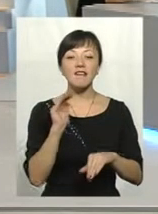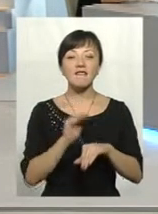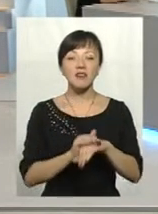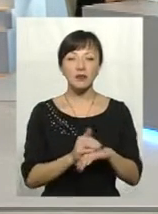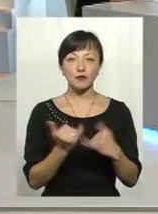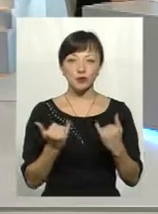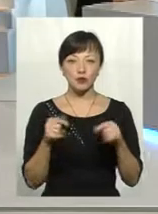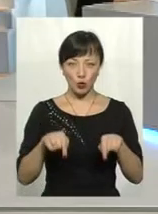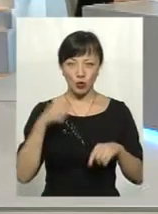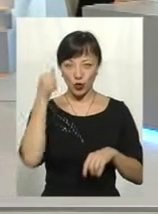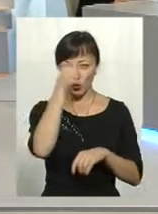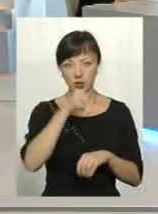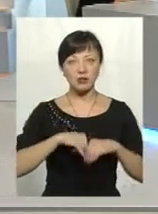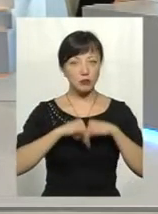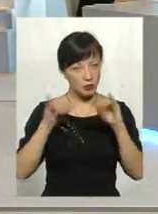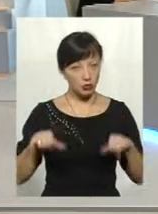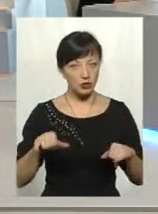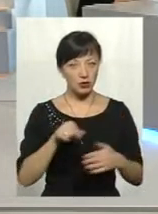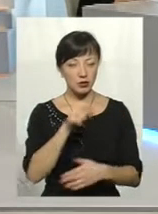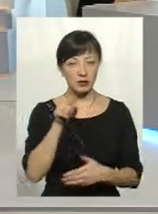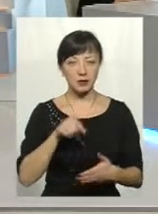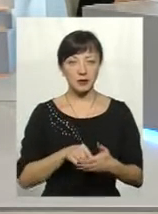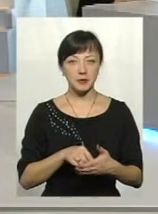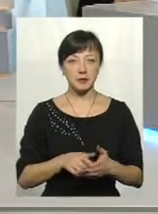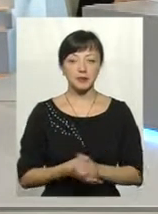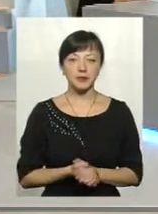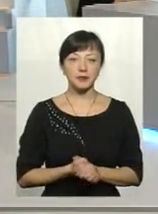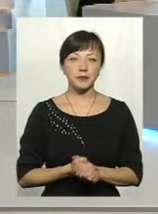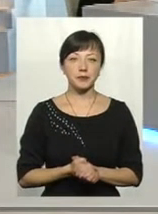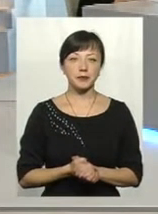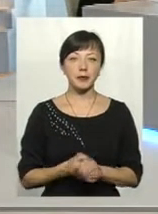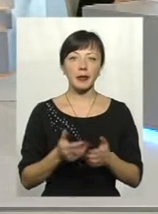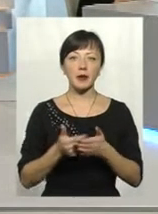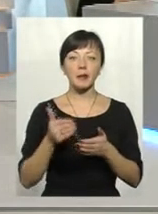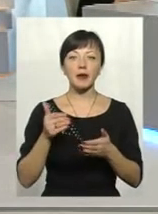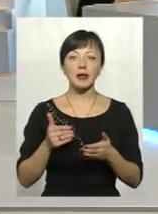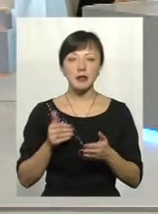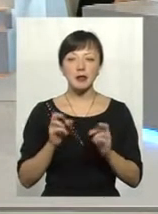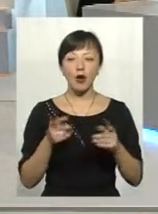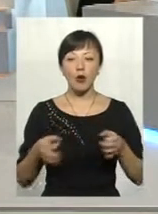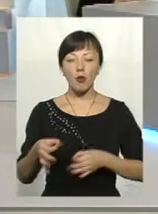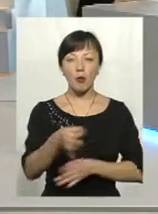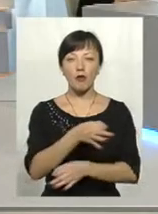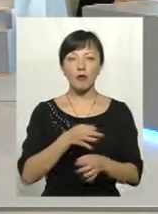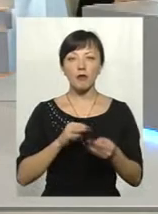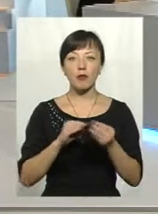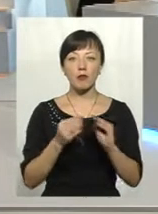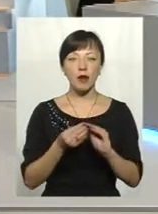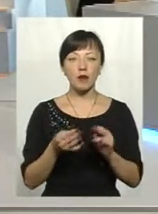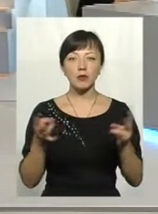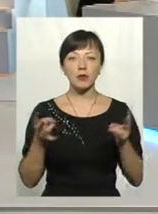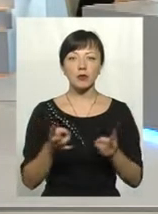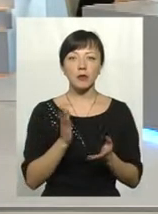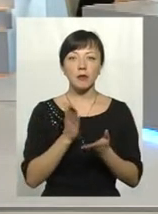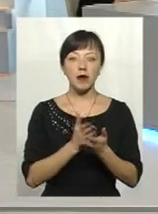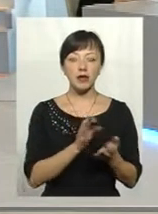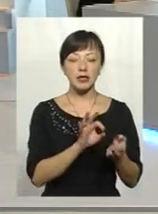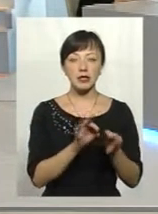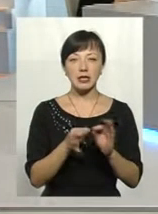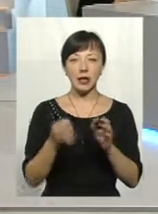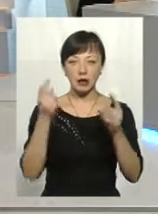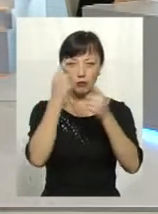І чи збільшилася загалом їхня кількість? Будь ласка. Ну, перед тим, як обговорити якусь проблему, потрібно мати детальну